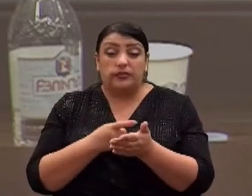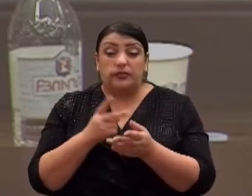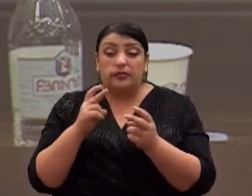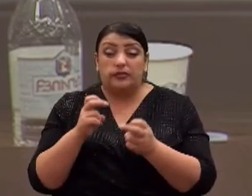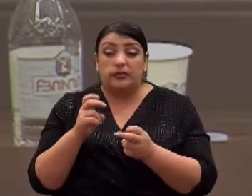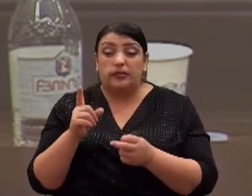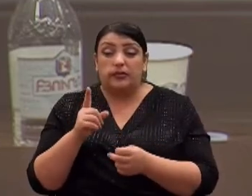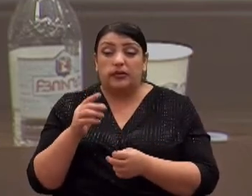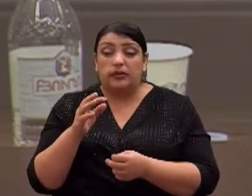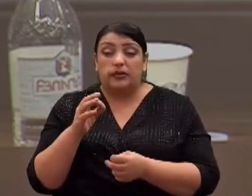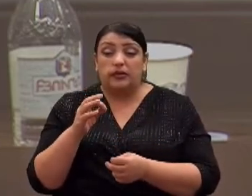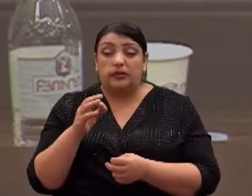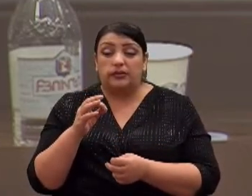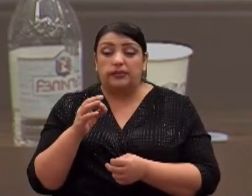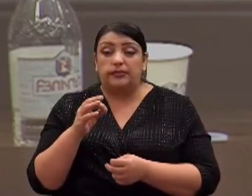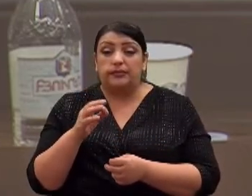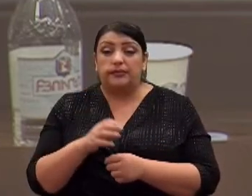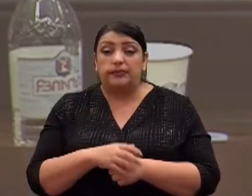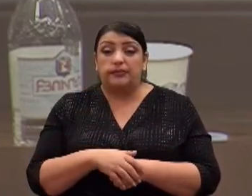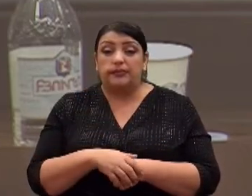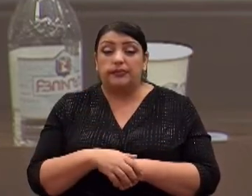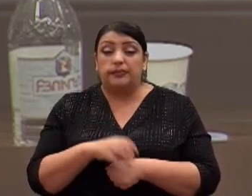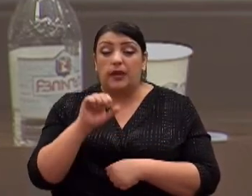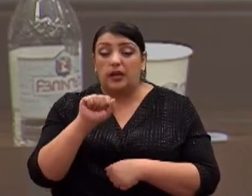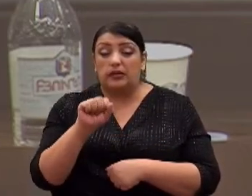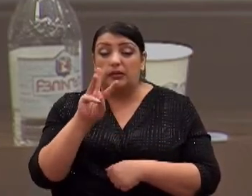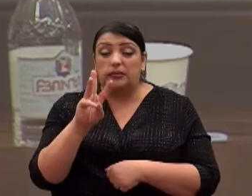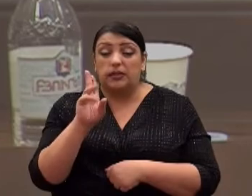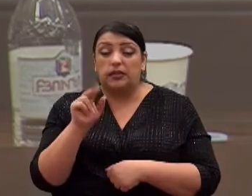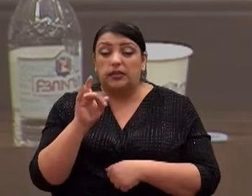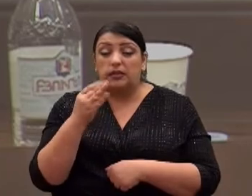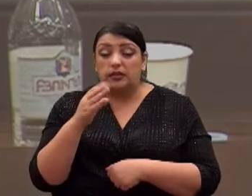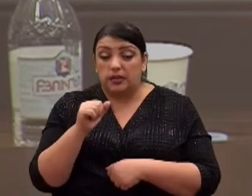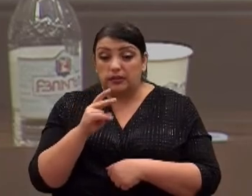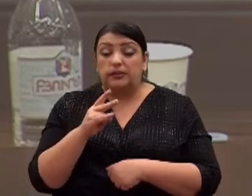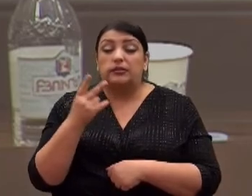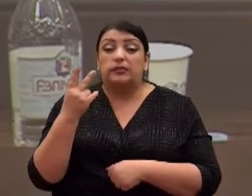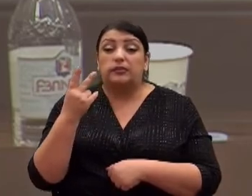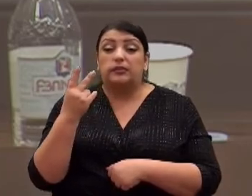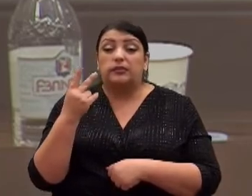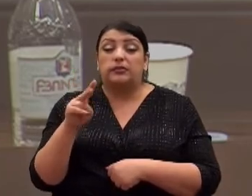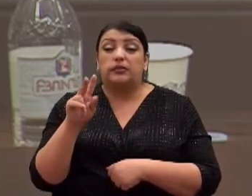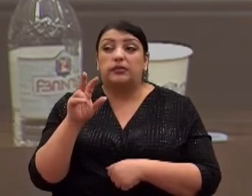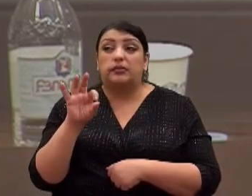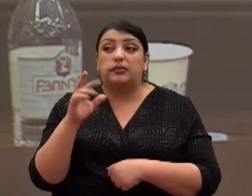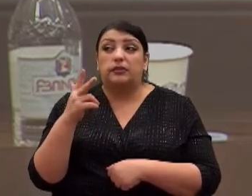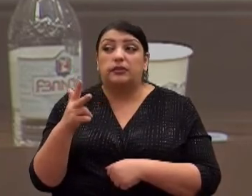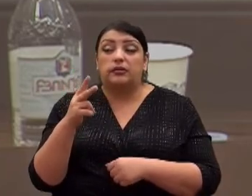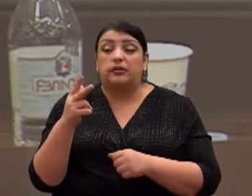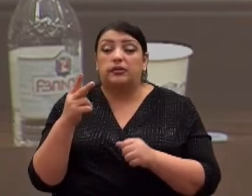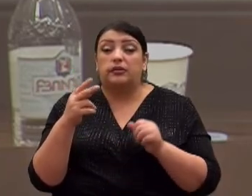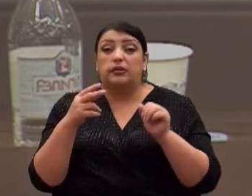կապակցությամբ, ապա հայտնեք։ Ուրեմն Անդրանիկ Մկրտչյան 20017 թվականին Մեղրիի